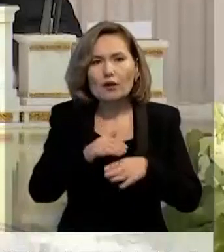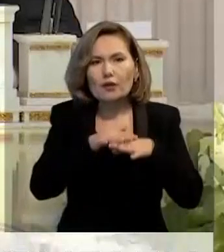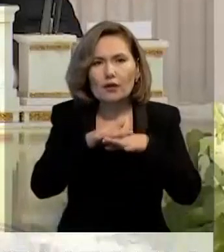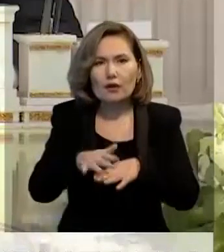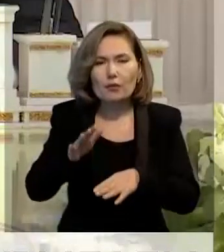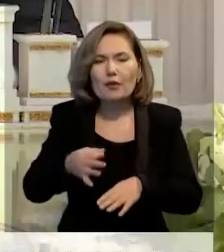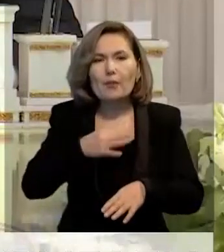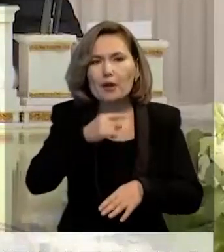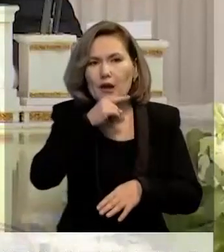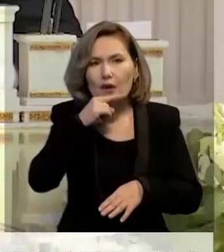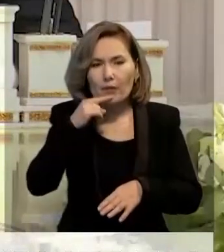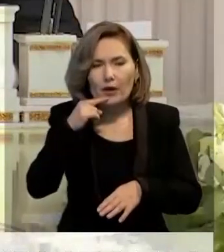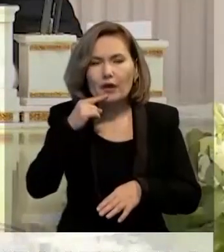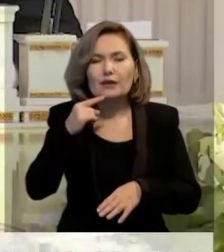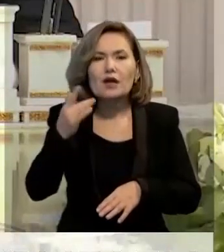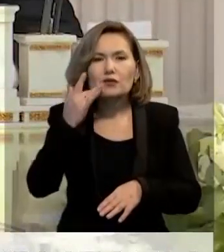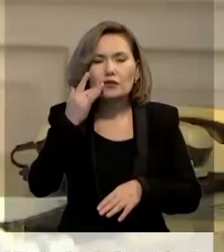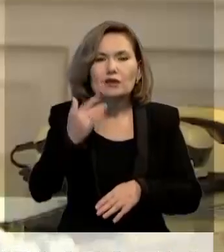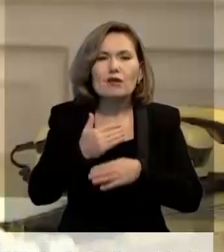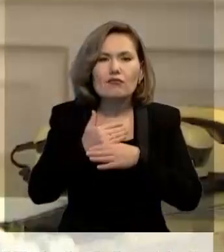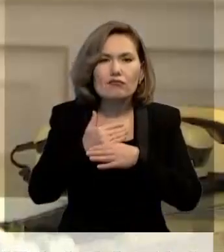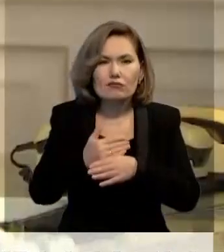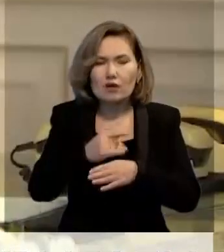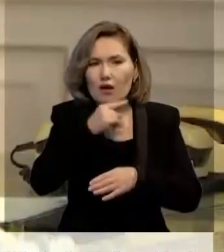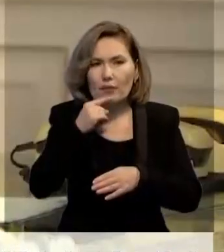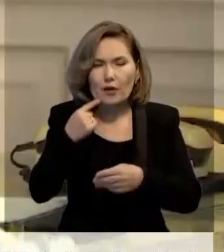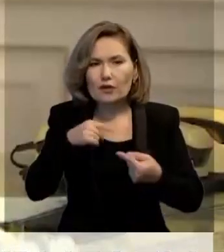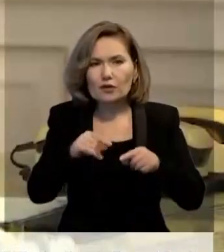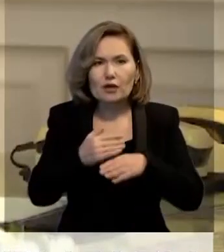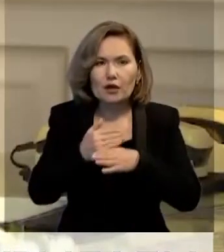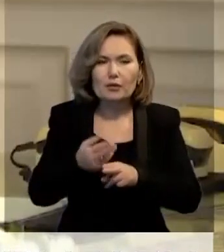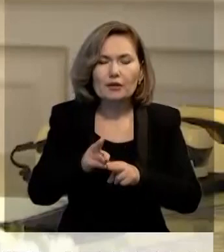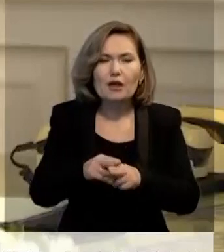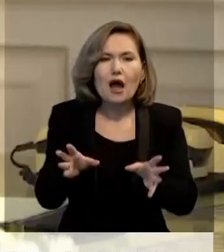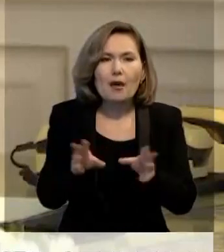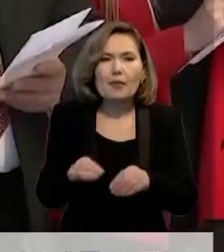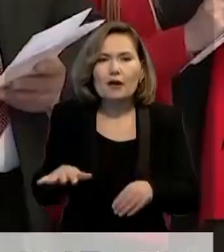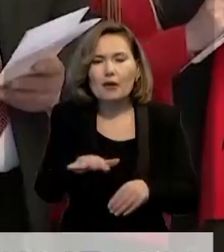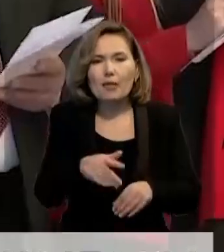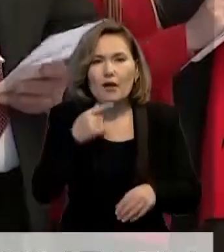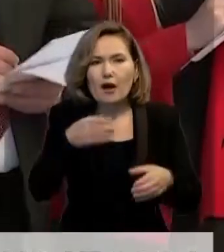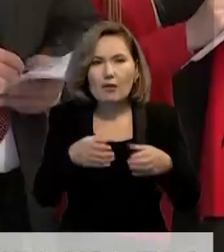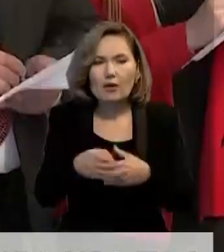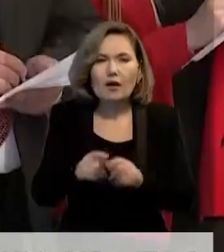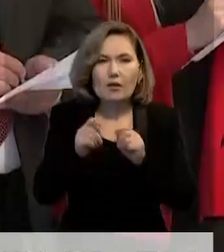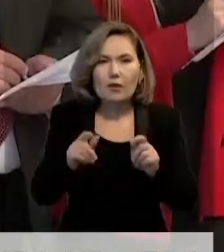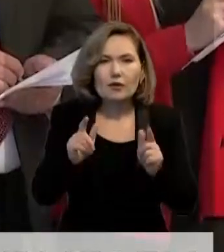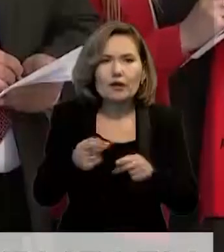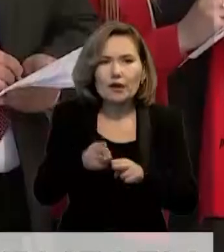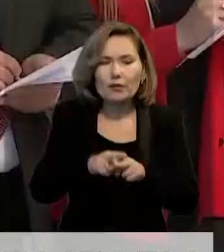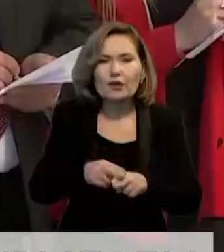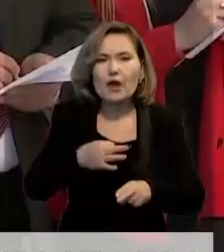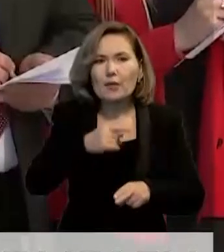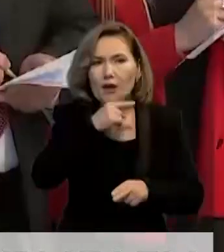басшысы болса, Ресейге қолдау көрсетуге дайын екенін айтты. Қос мемлекеттің жетекшілері бірлескен аймақтық әскерлер тобын құруға келісті. Бұл